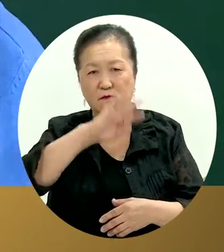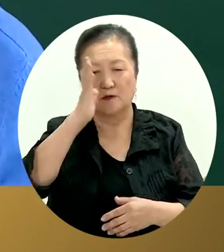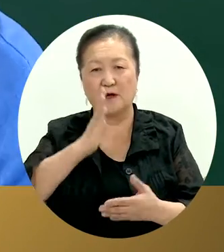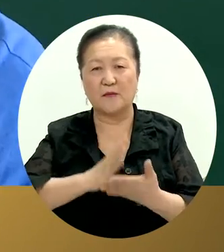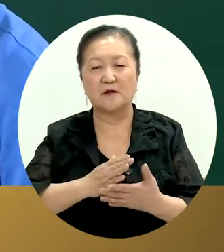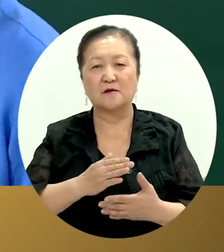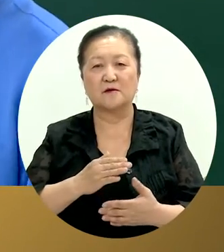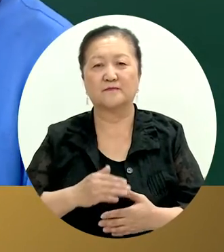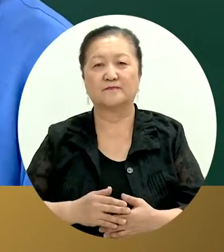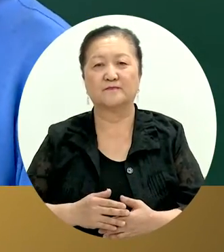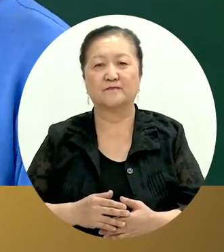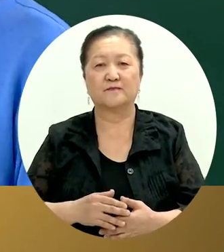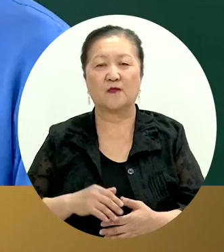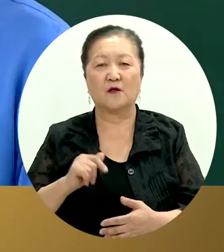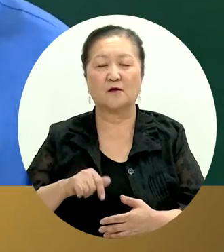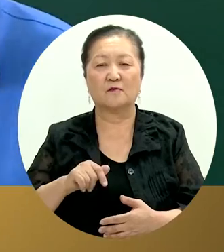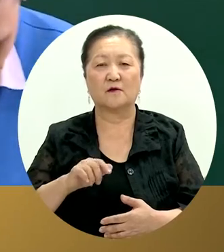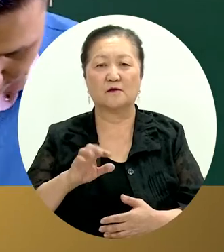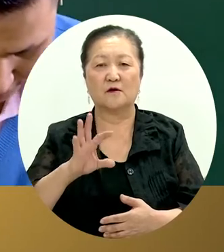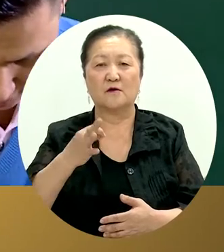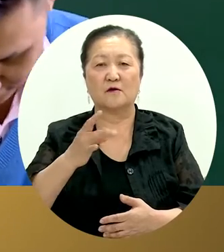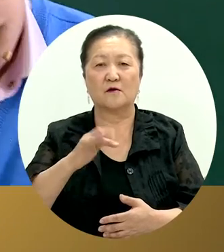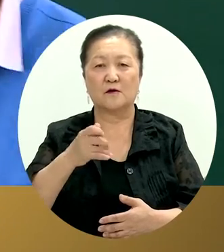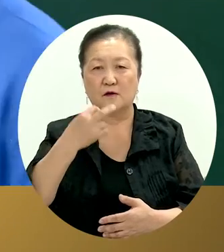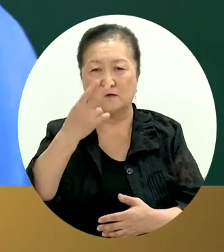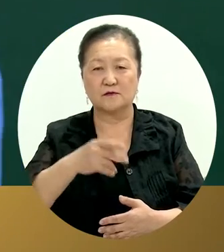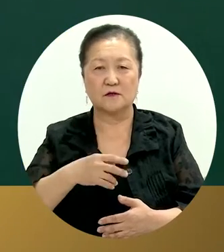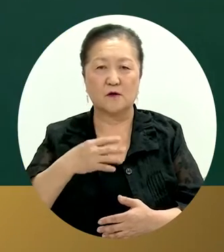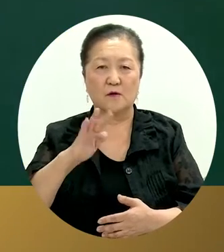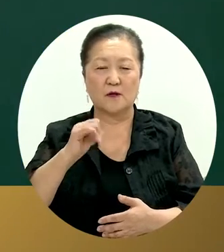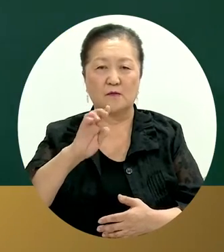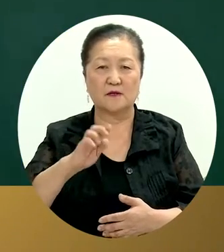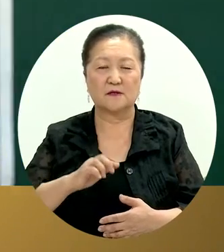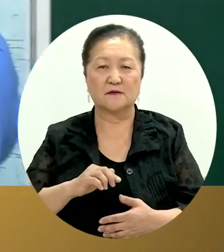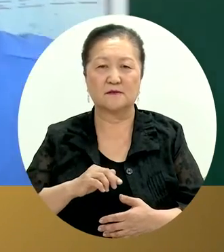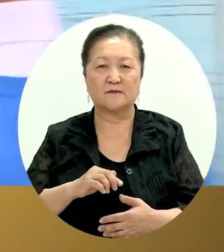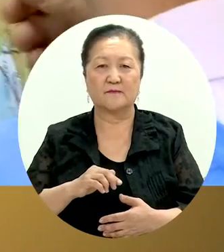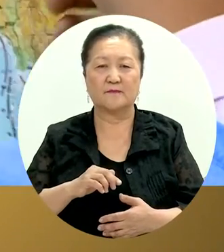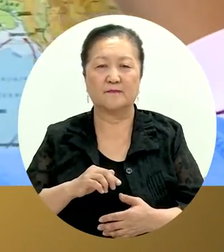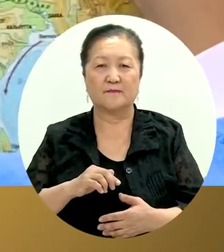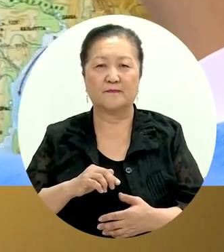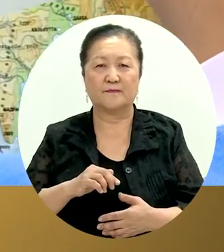байна шүү дээ. За тэгвэл хоёлоо одоо өргөргийн үзье. За Улаанбаатараас